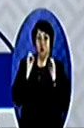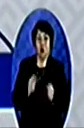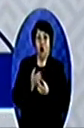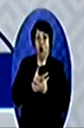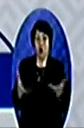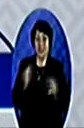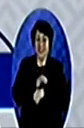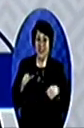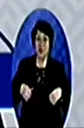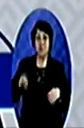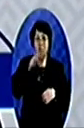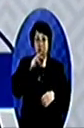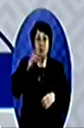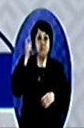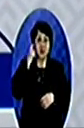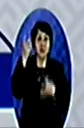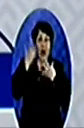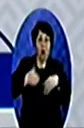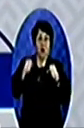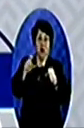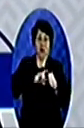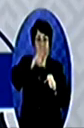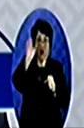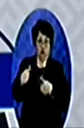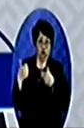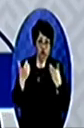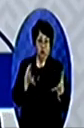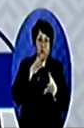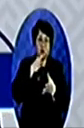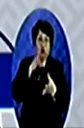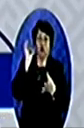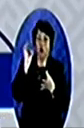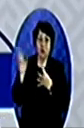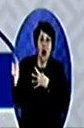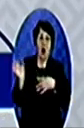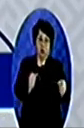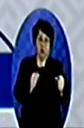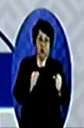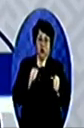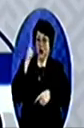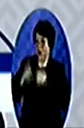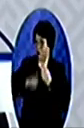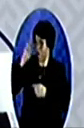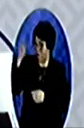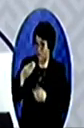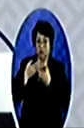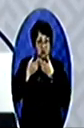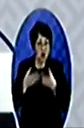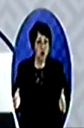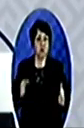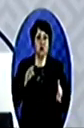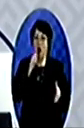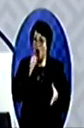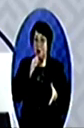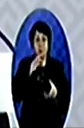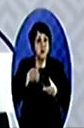мэд хэрхийг хангахын тулд мэдээл олж авах тэр одоо асуудлыг нь илүү их тод илүү нээлттэй болгочих юм бол